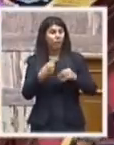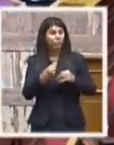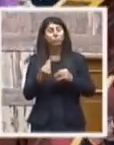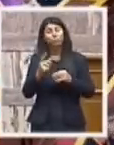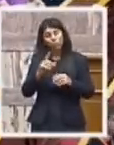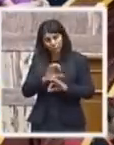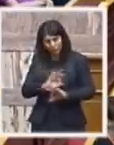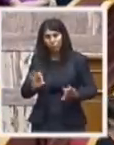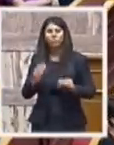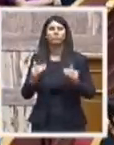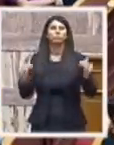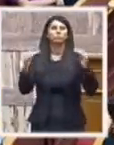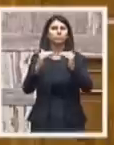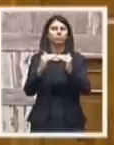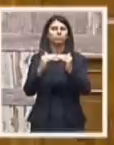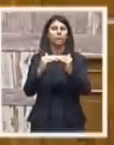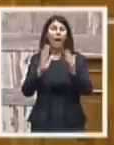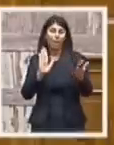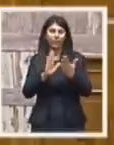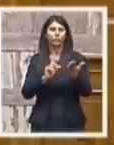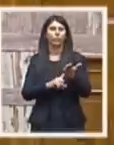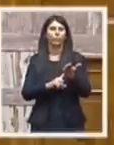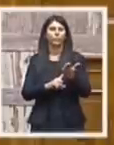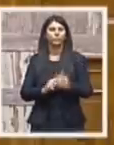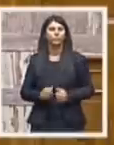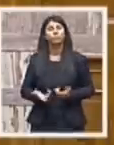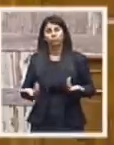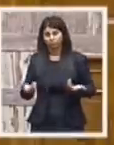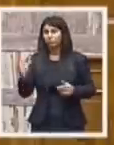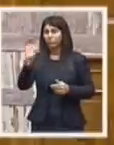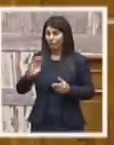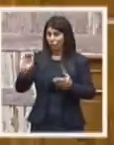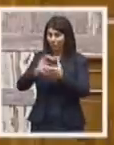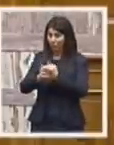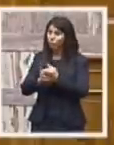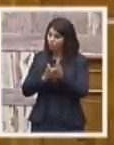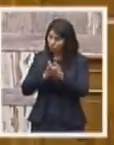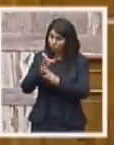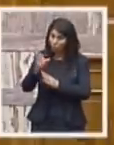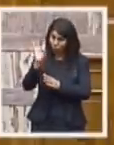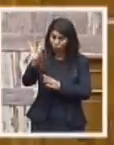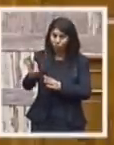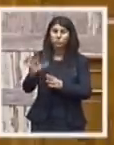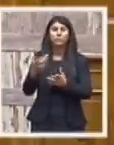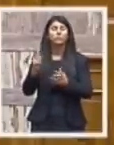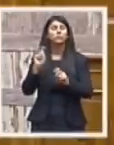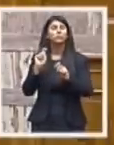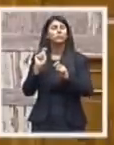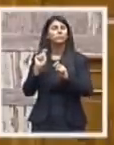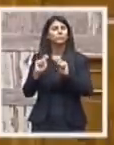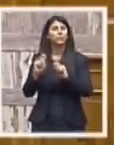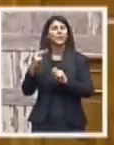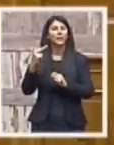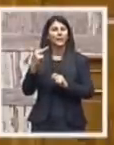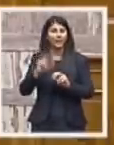σιγωρία. Προς αυτή την κατεύθυνση, άλλωστε, βαδίζει και η Ευρωπαϊκή Ένωση με την θεσμοθέτηση του ΚΕΠΑ, δηλαδή